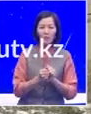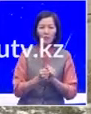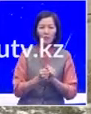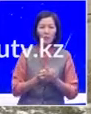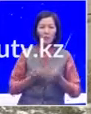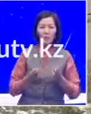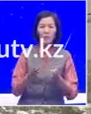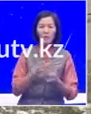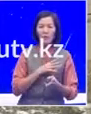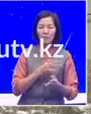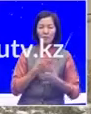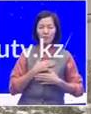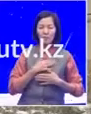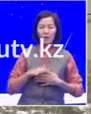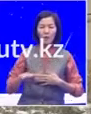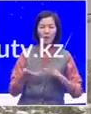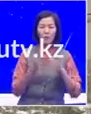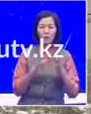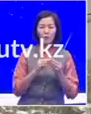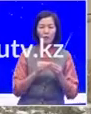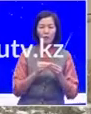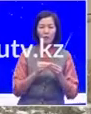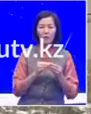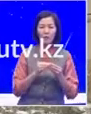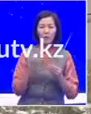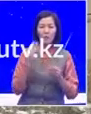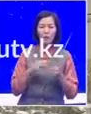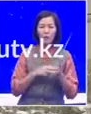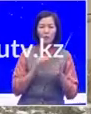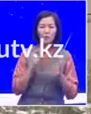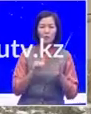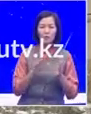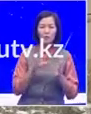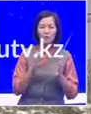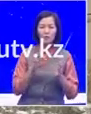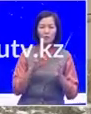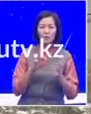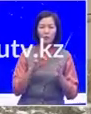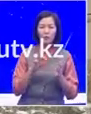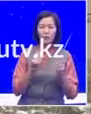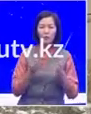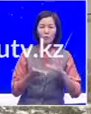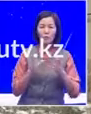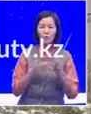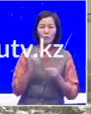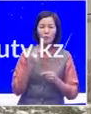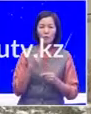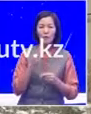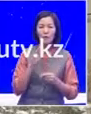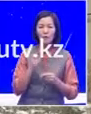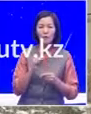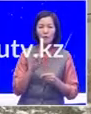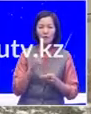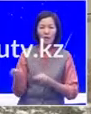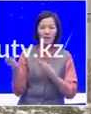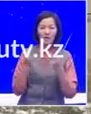жанады. Біздің аудан бойынша жалпы лимитіміз 39500, бүгінгі күні келгені аудан бойынша 22 тонна. Және